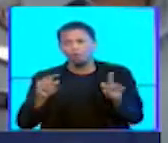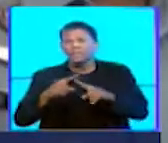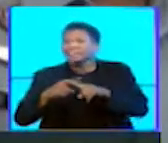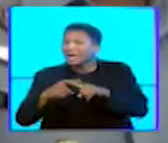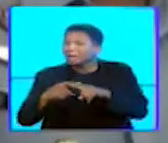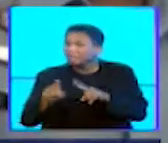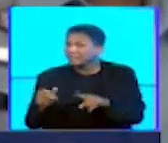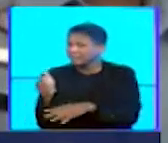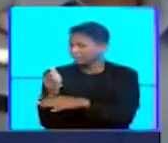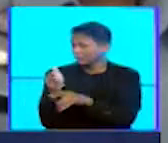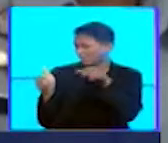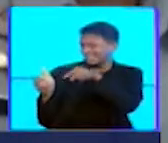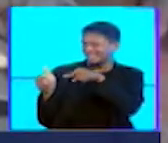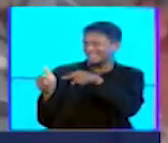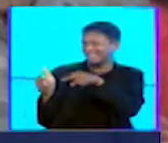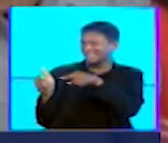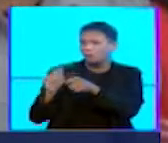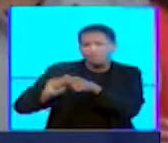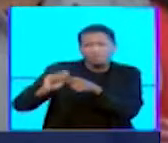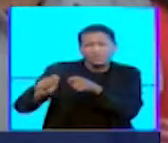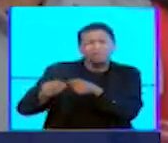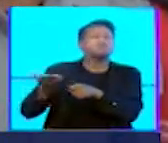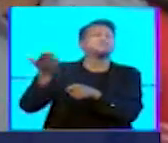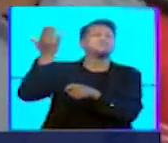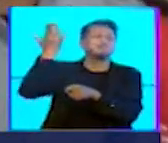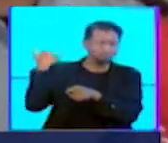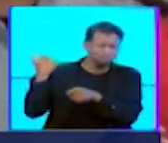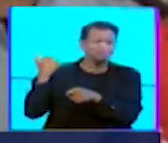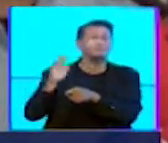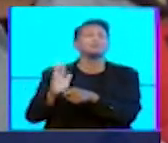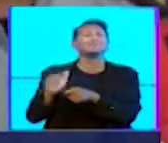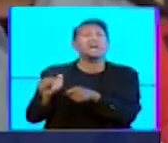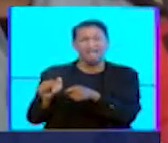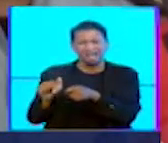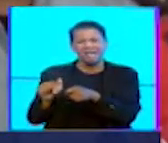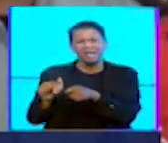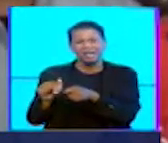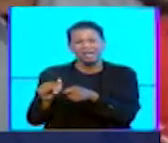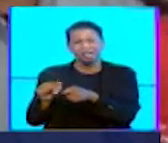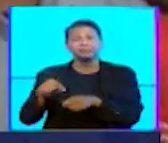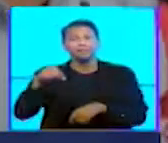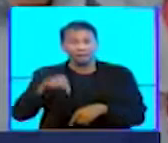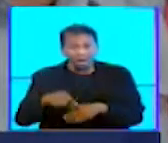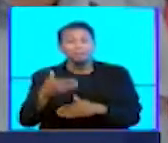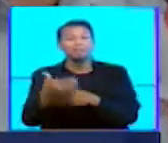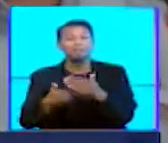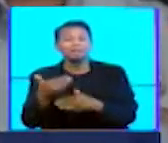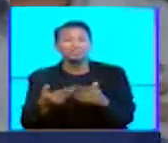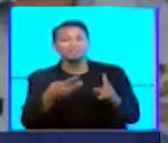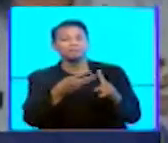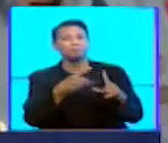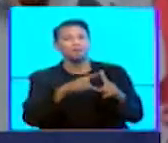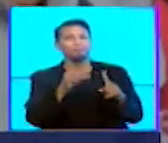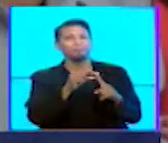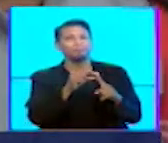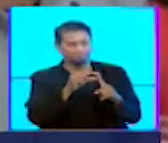video lama. Sekarang dalam proses BAP. Nah, dan tentu sekarang sudah